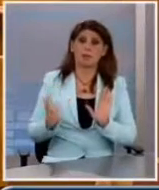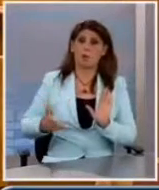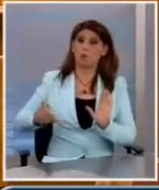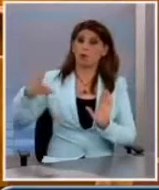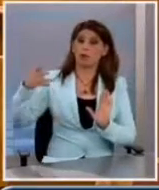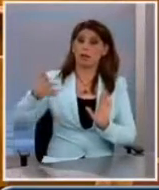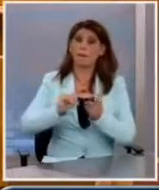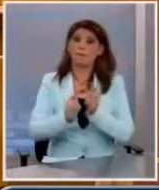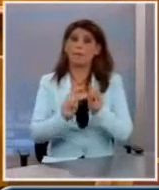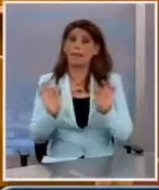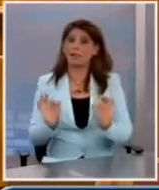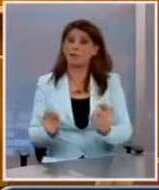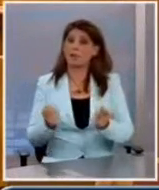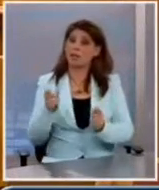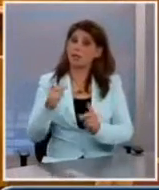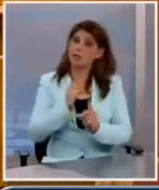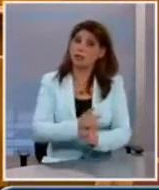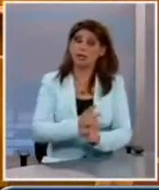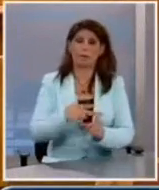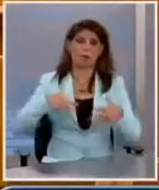μεταρρυθμίσεις που έκανε στο συγκεκριμένο Υπουργείο.